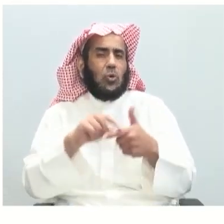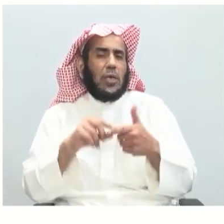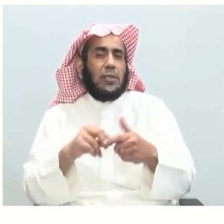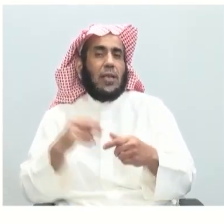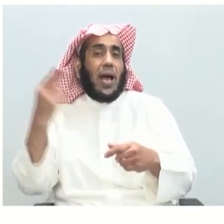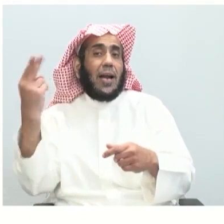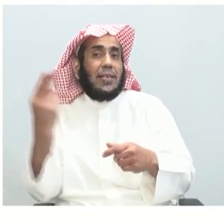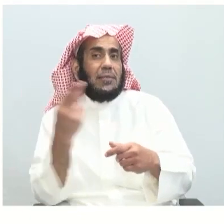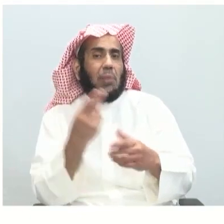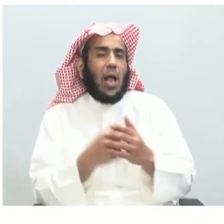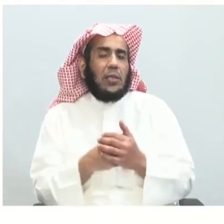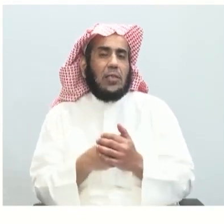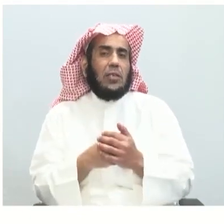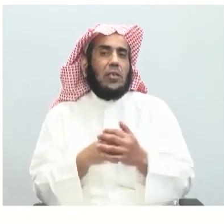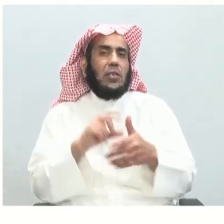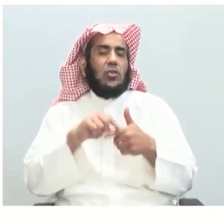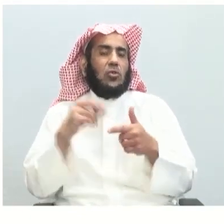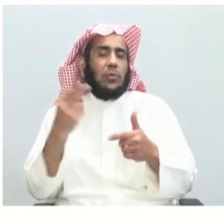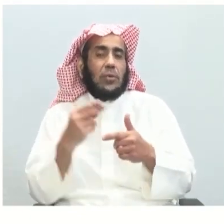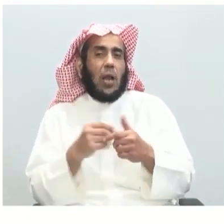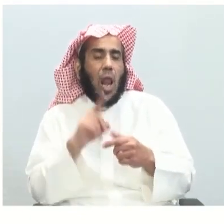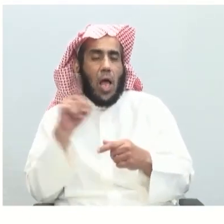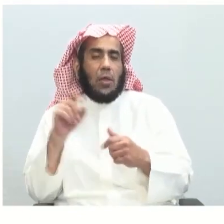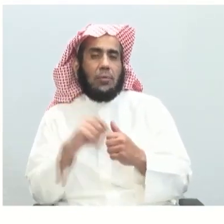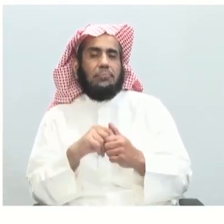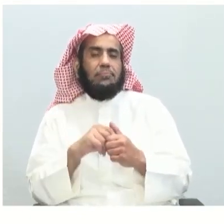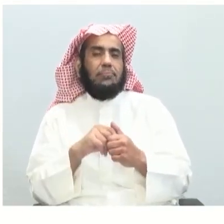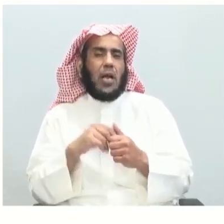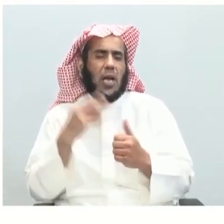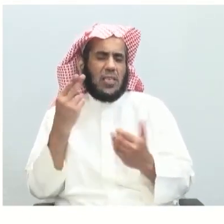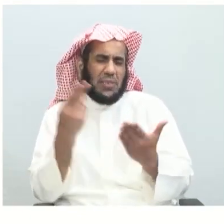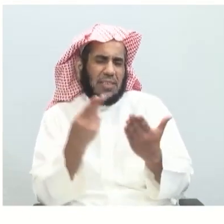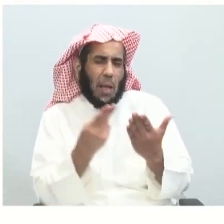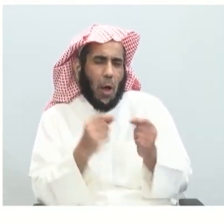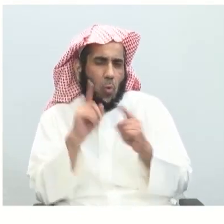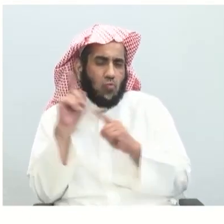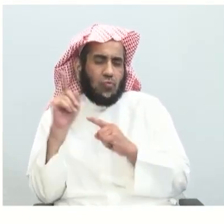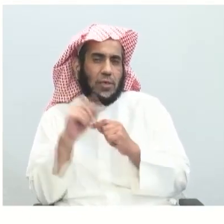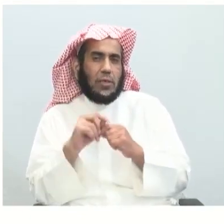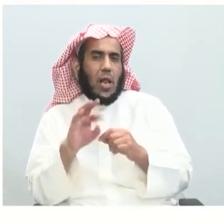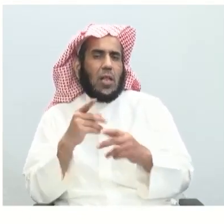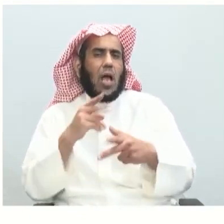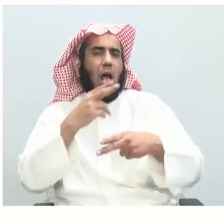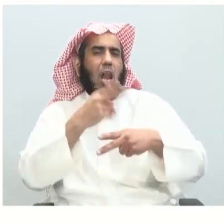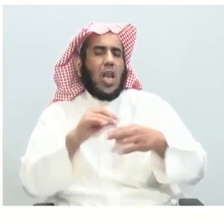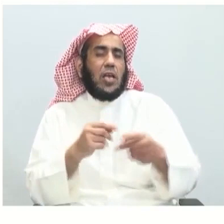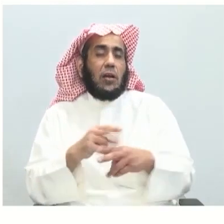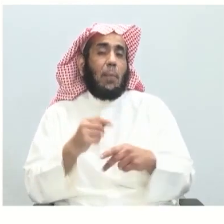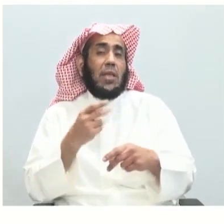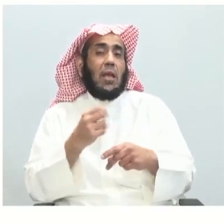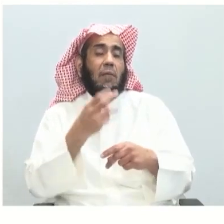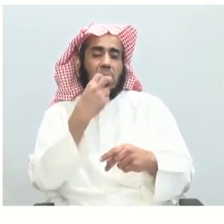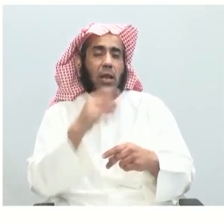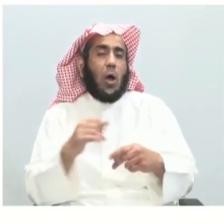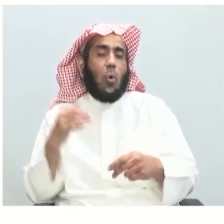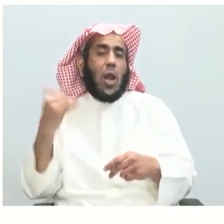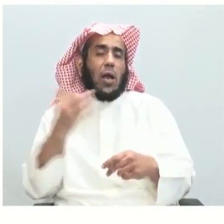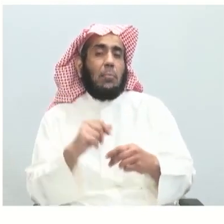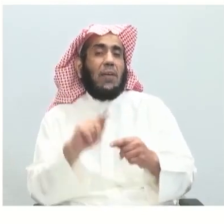الرسم الاتي جزئيات الرسم الاتي لاحظوا هنا الحالات الاعرابيه في النحو العربي في